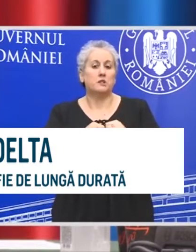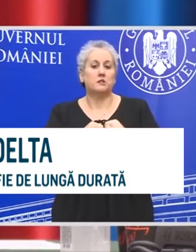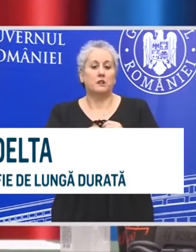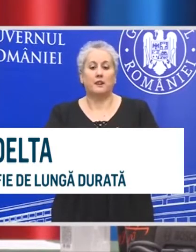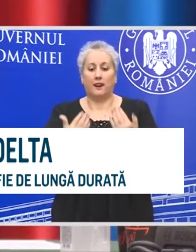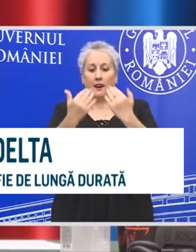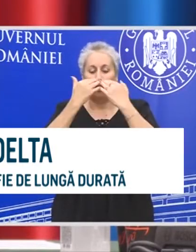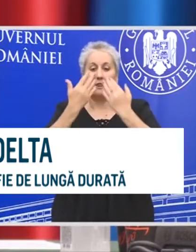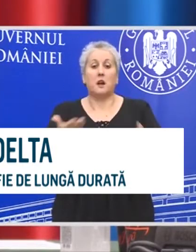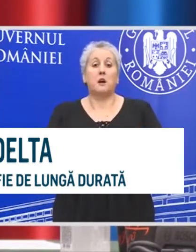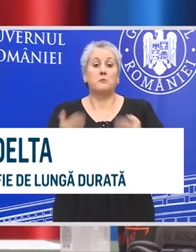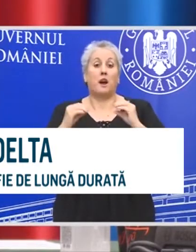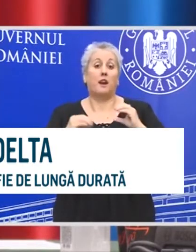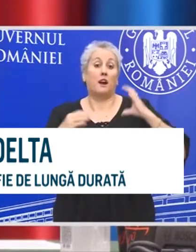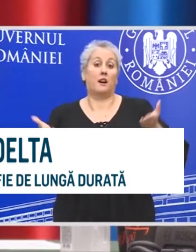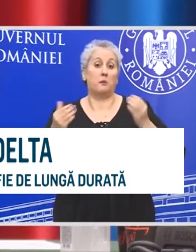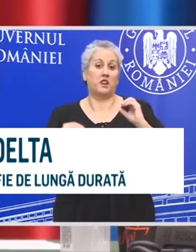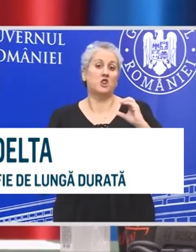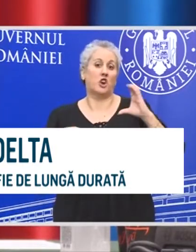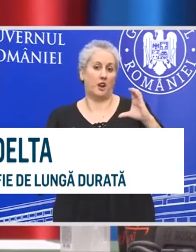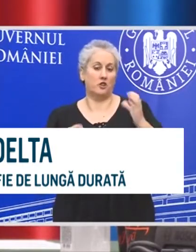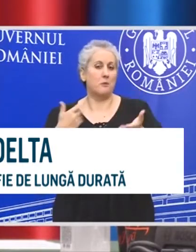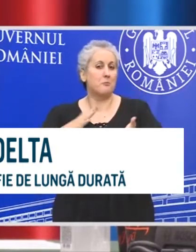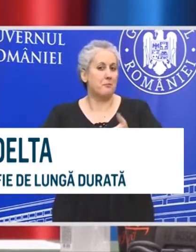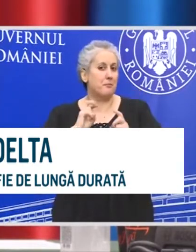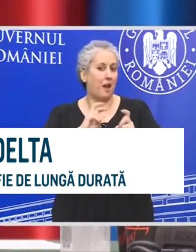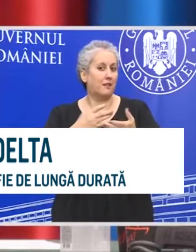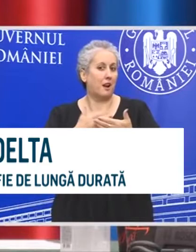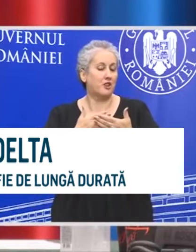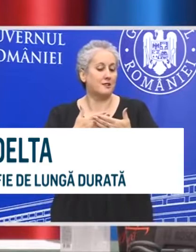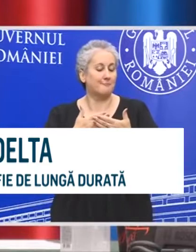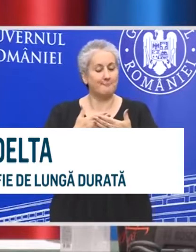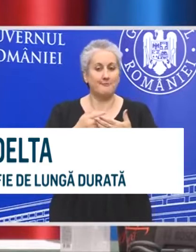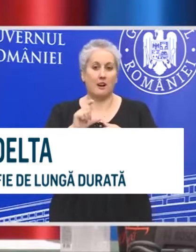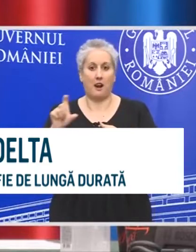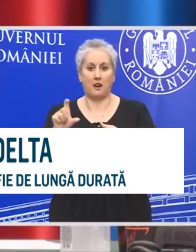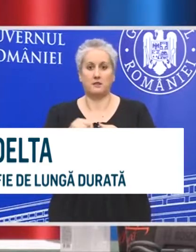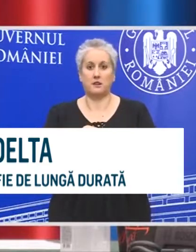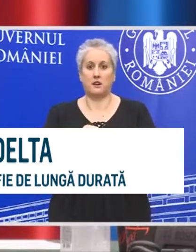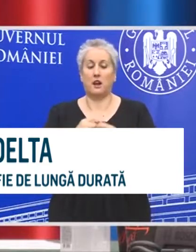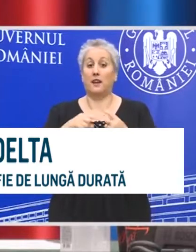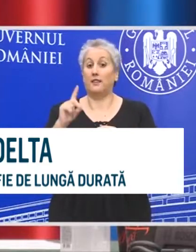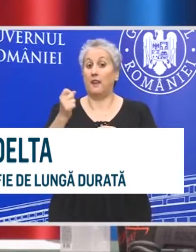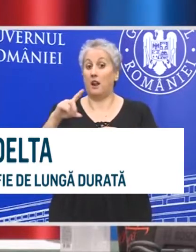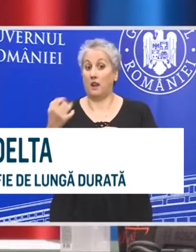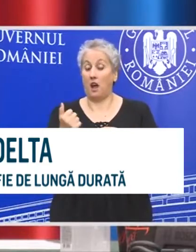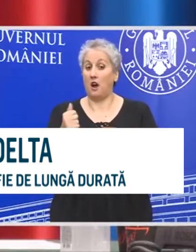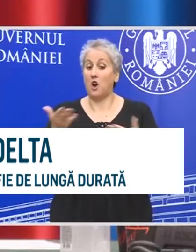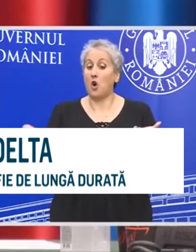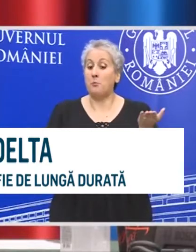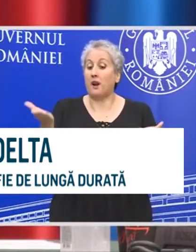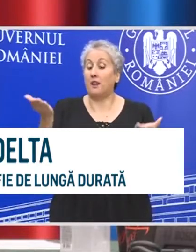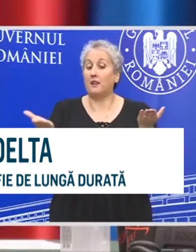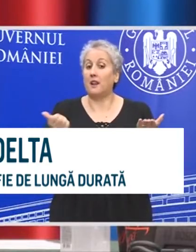este mai crescută practic acel Factor bazar de reproducere a cazurilor în cazul variantei Delta comparativ cu varianta